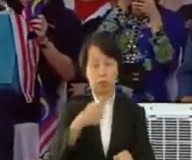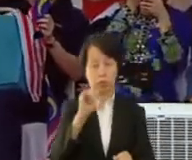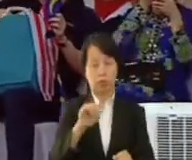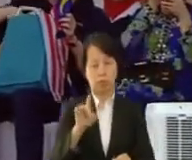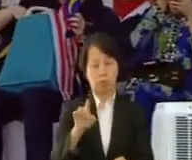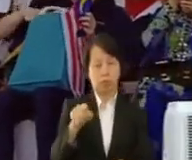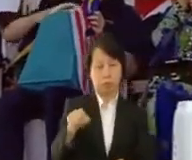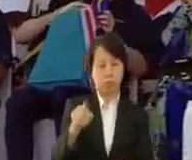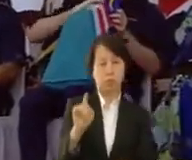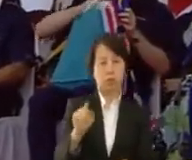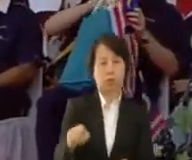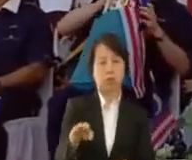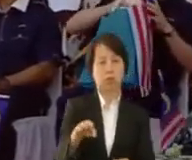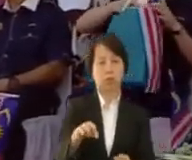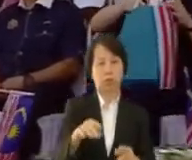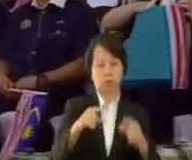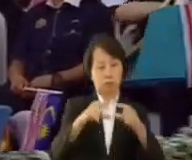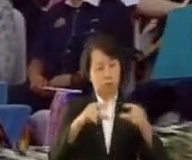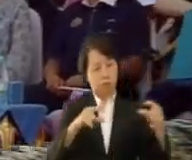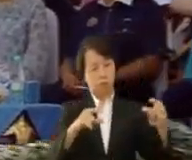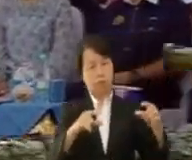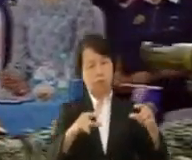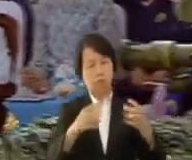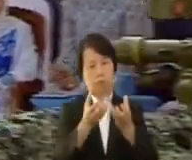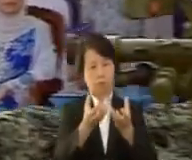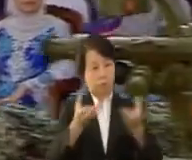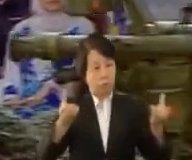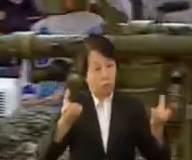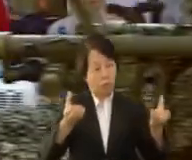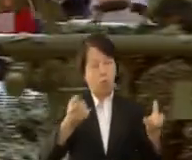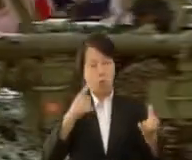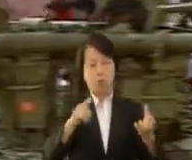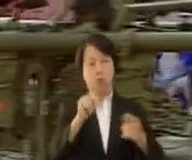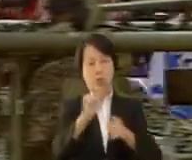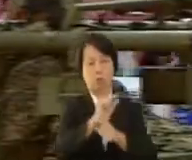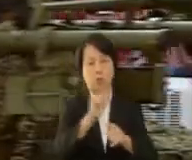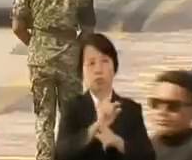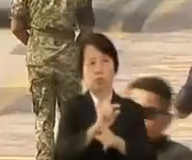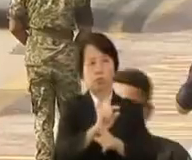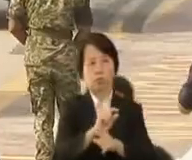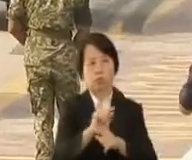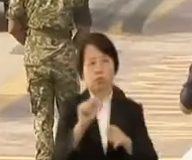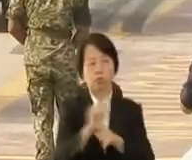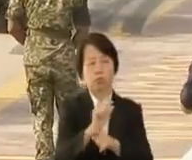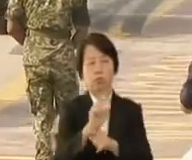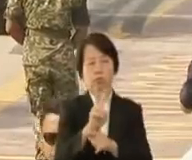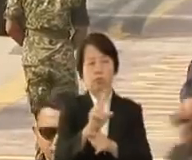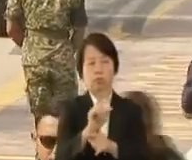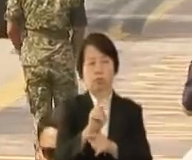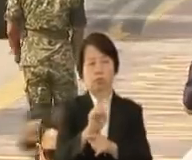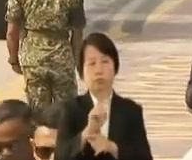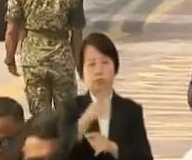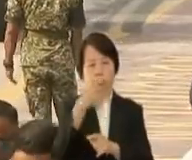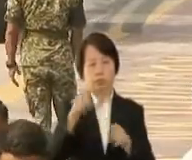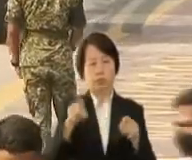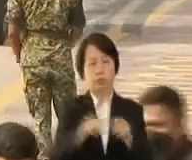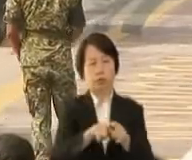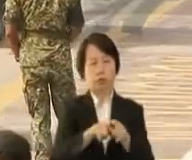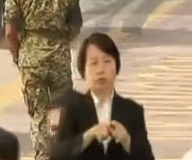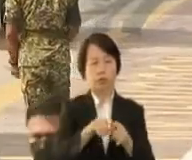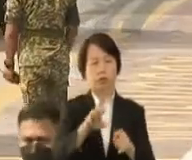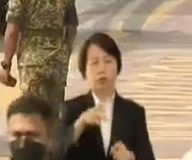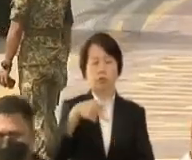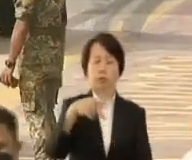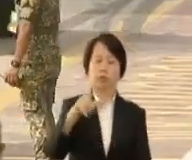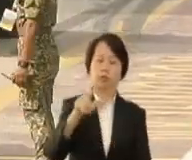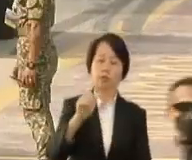yang merupakan misal pertahanan udara aras rendah yang menggunakan kendaraan jenis Wentec sebagai platform.